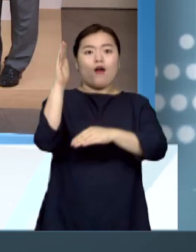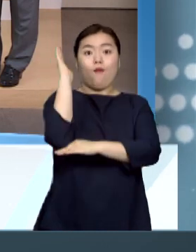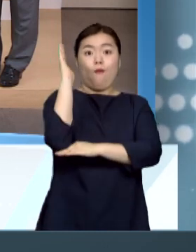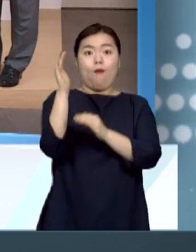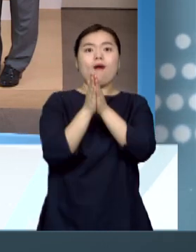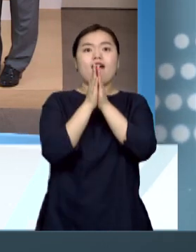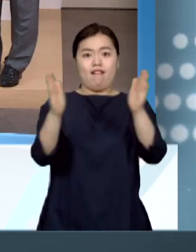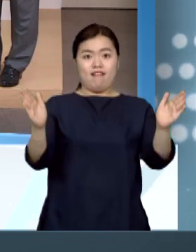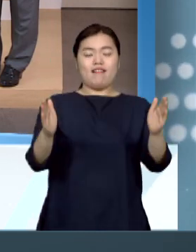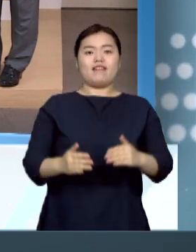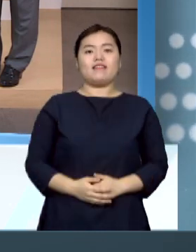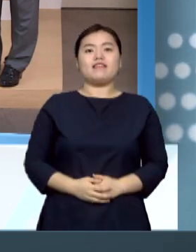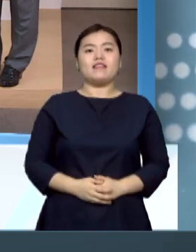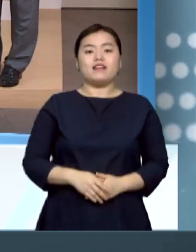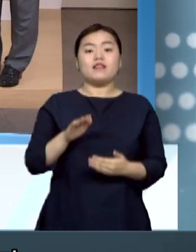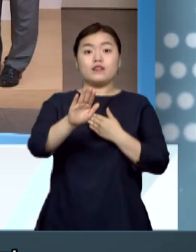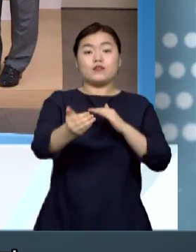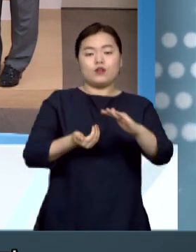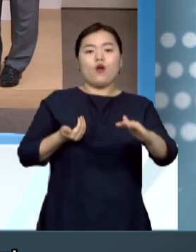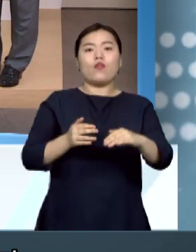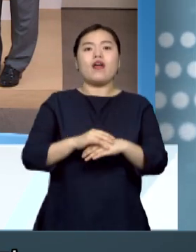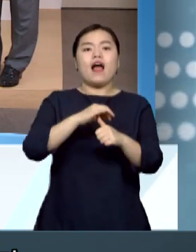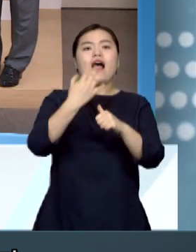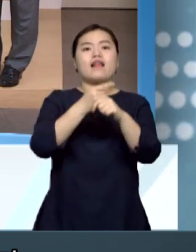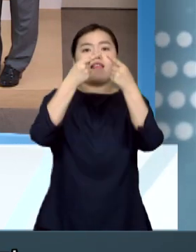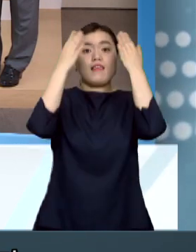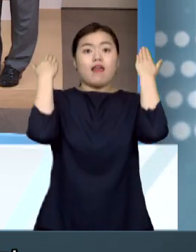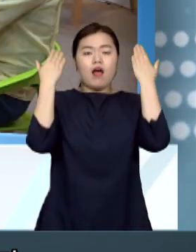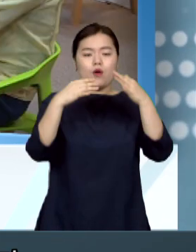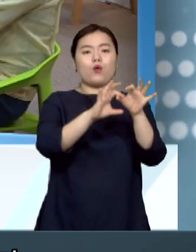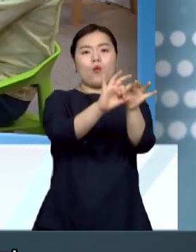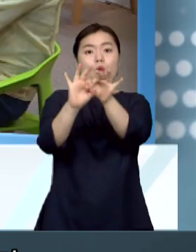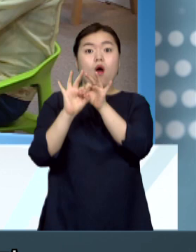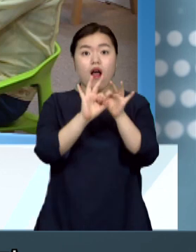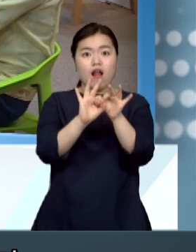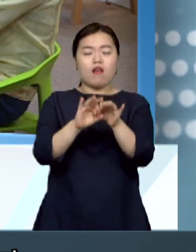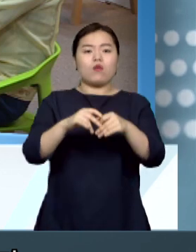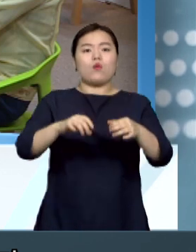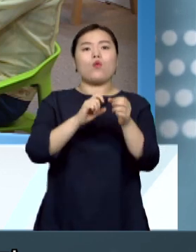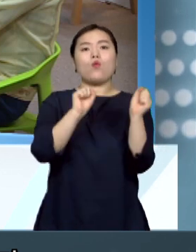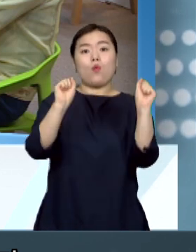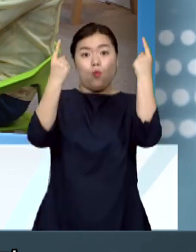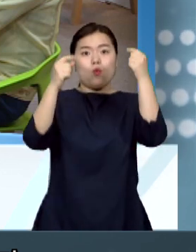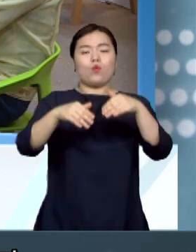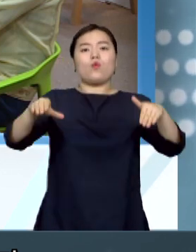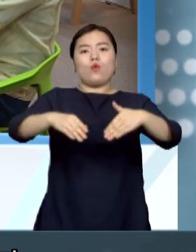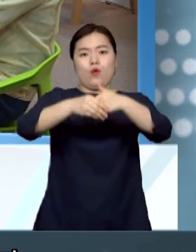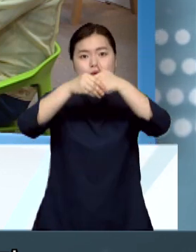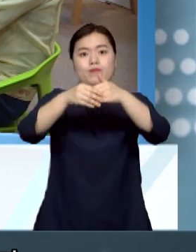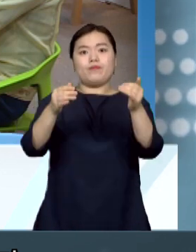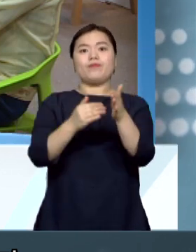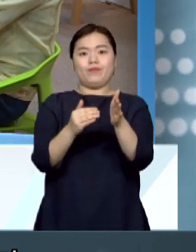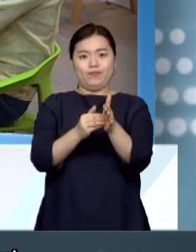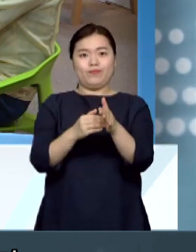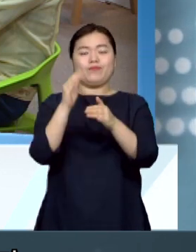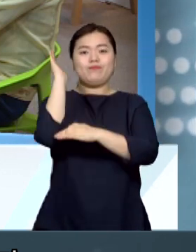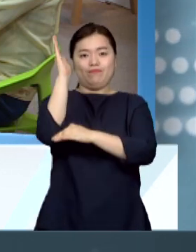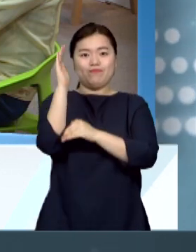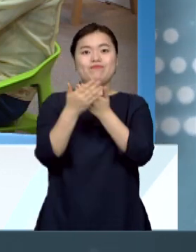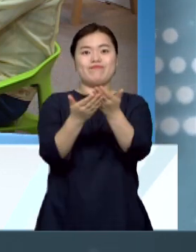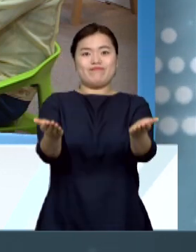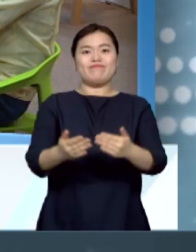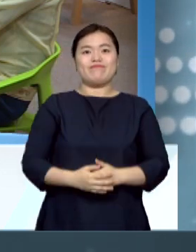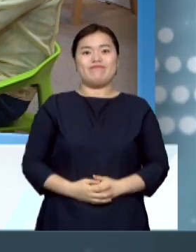안양대학교에 안양학 강의가 개설됐습니다. 이에 앞서 우리시는 안양대학교와 안양학 공동개발을 추진하는 업무협약을